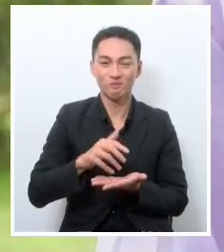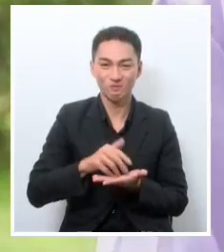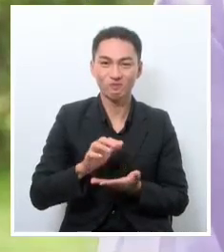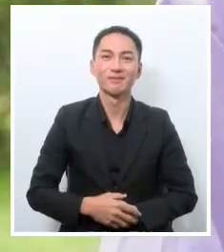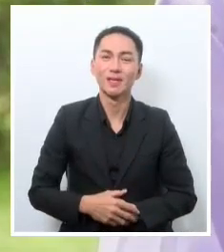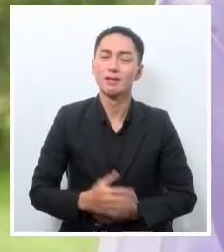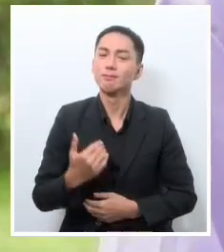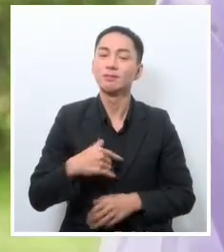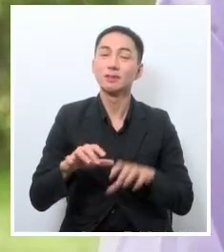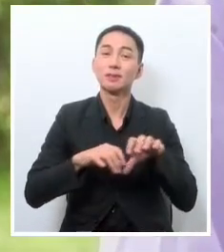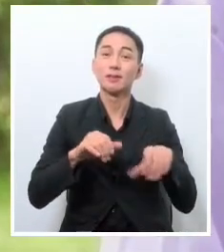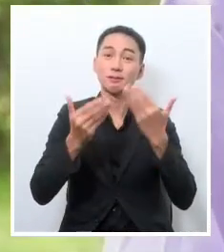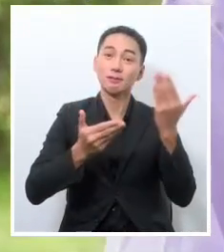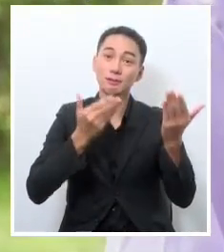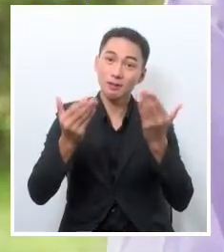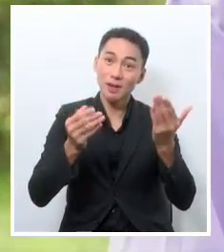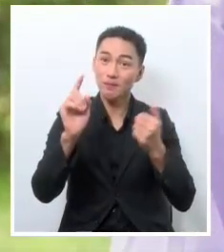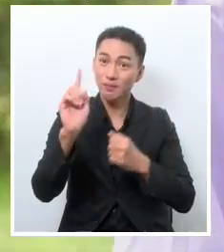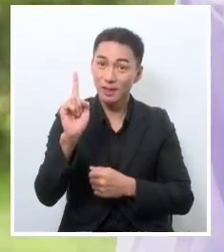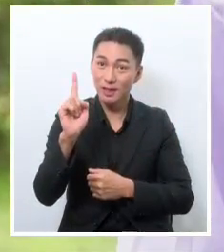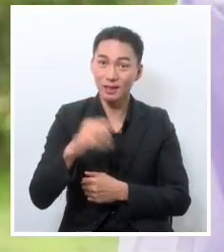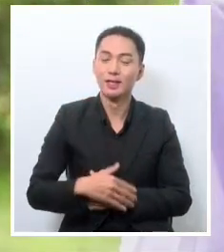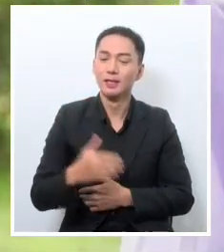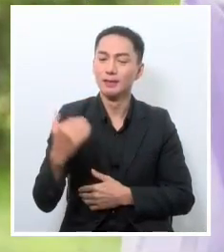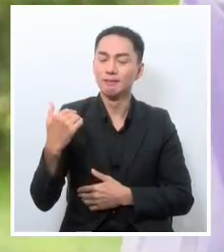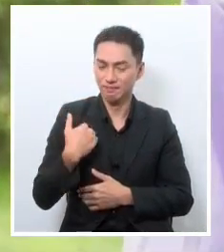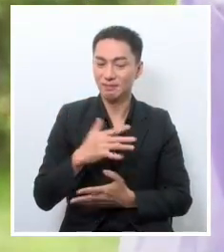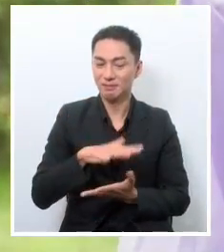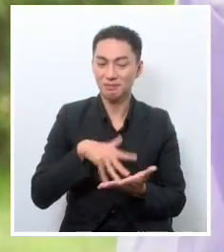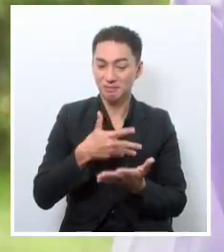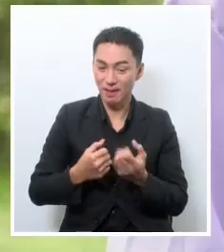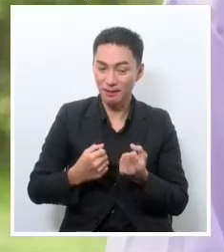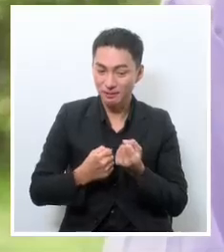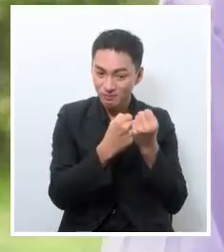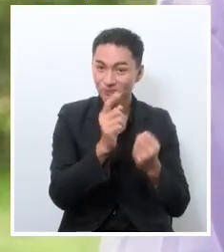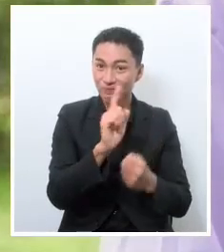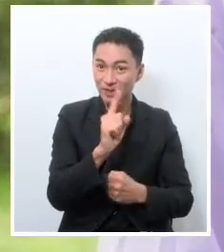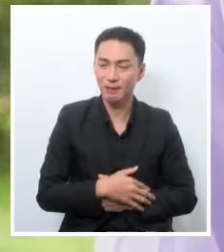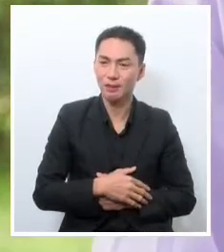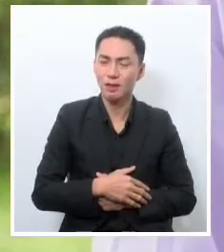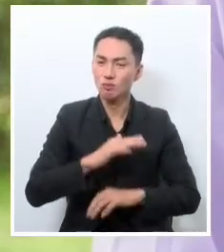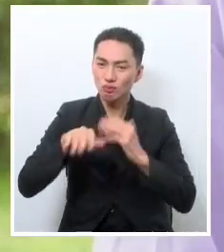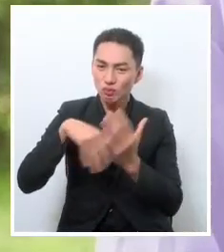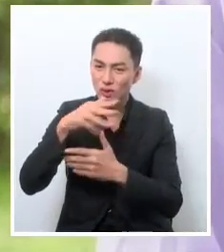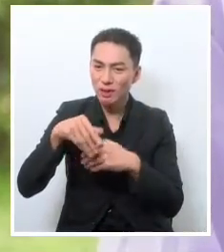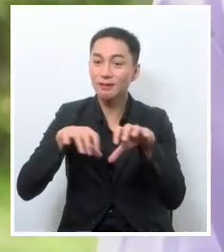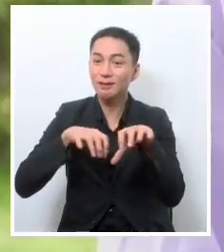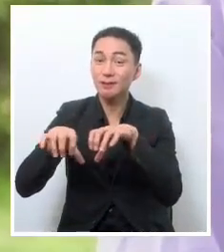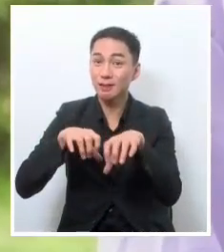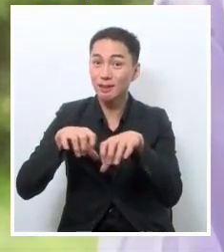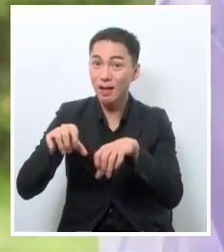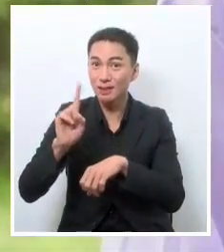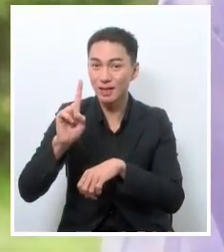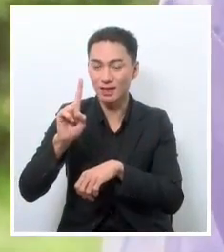ว่าได้มีการดำเนินการอย่างไรมีแนวทางในการขับเคลื่อนอย่างไรและบูรณาการการจัดการเรียนรู้โดยที่ใช้